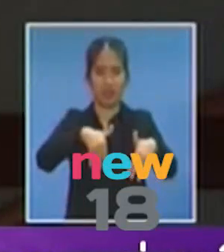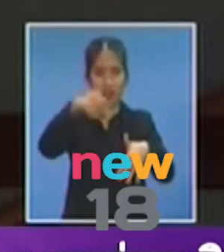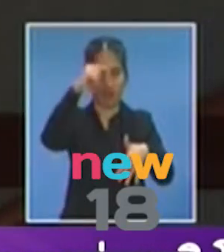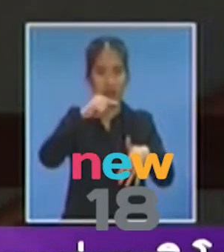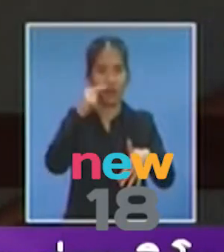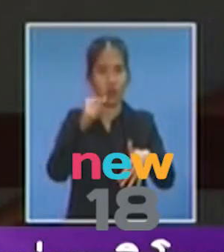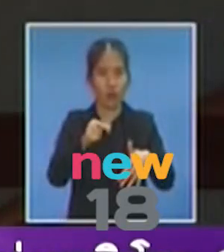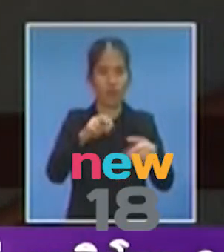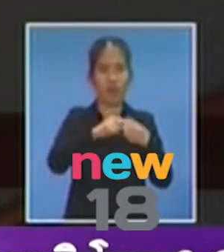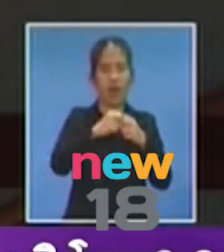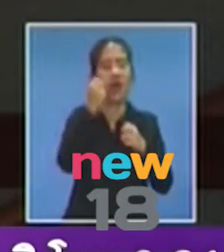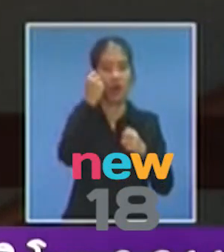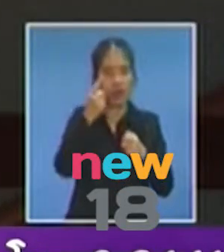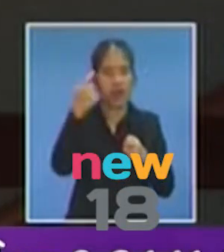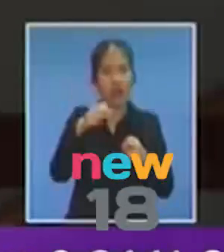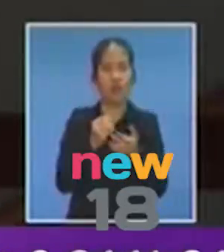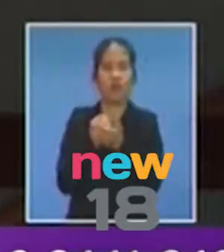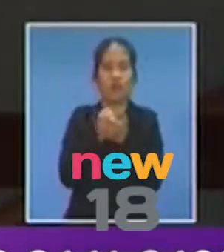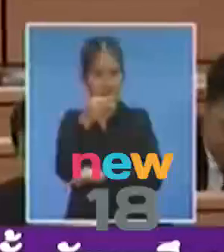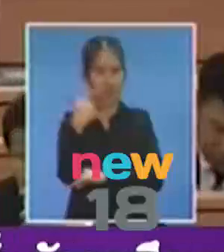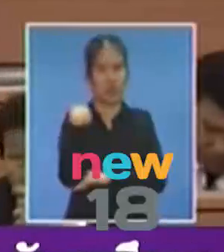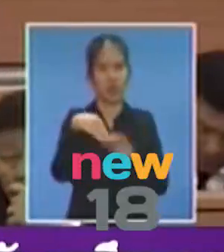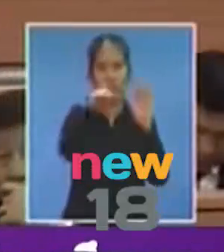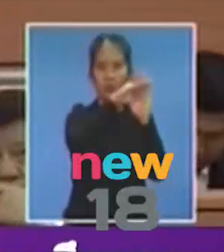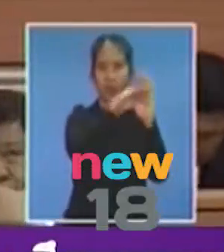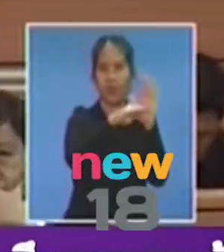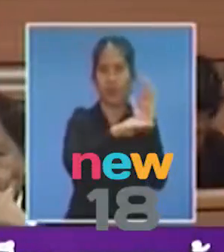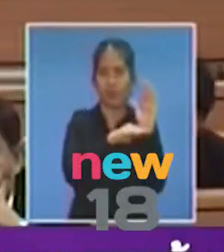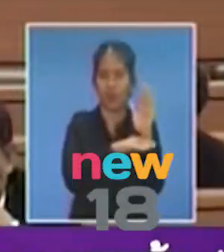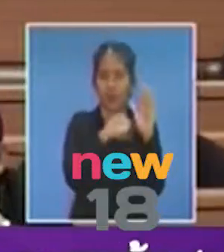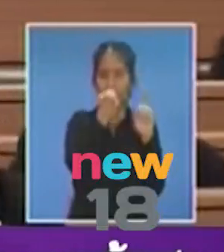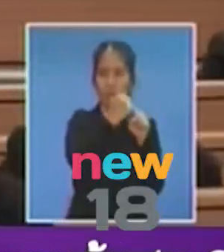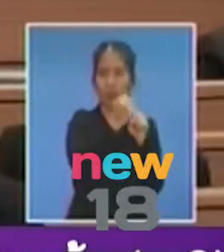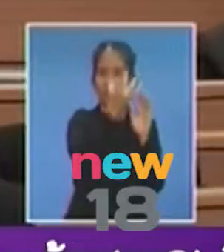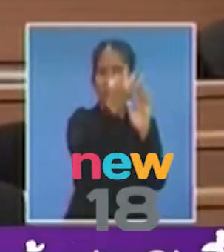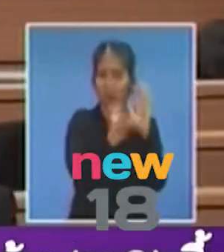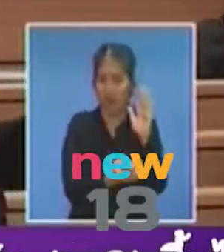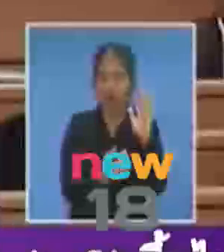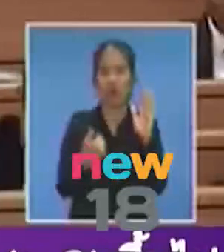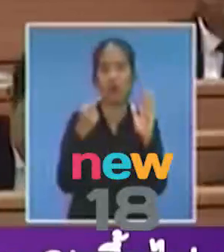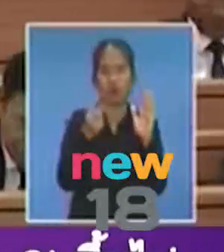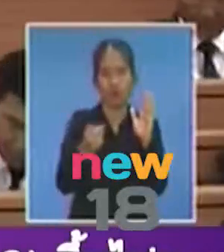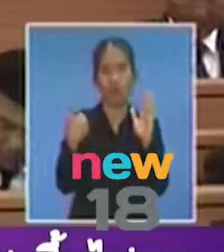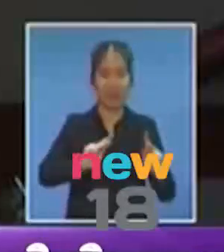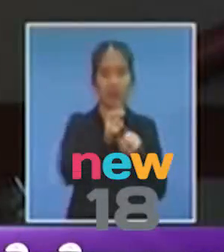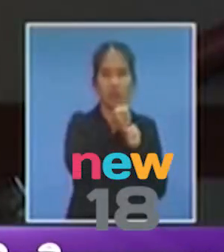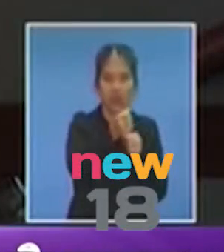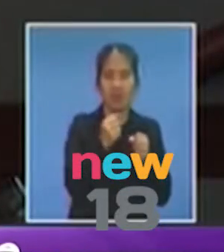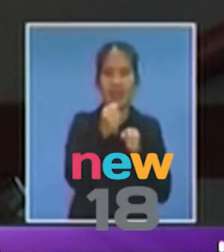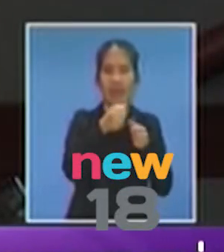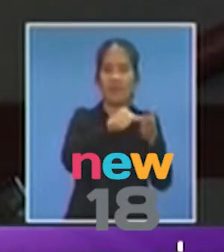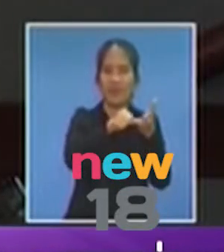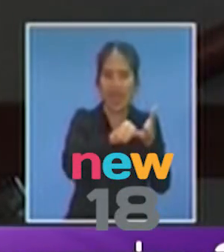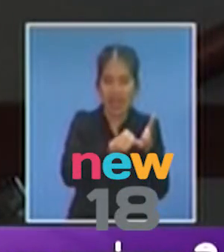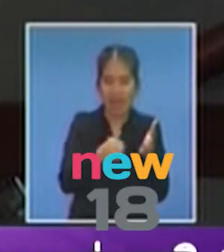จัดเก็บภาษีเครื่องดื่มที่มีปริมาณน้ำตาลเกินเกณฑ์มาตรฐานสุขภาพการปฏิรูปความปลอดภัยทางถนนแผ